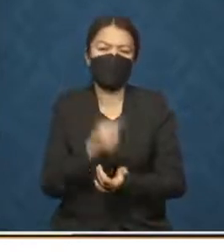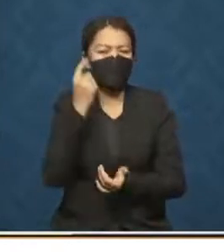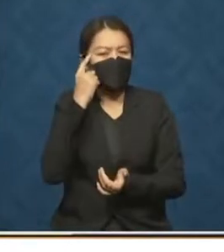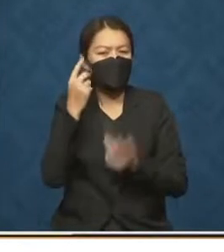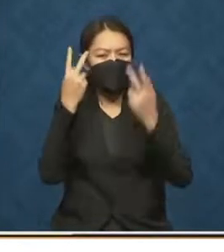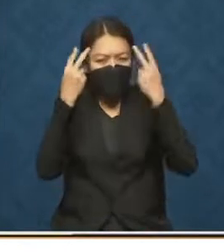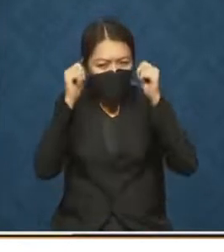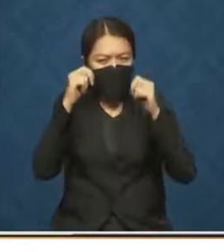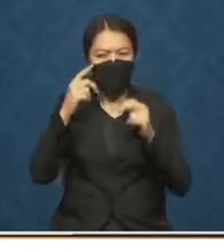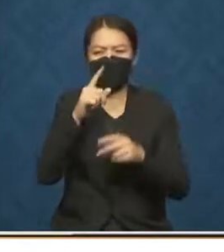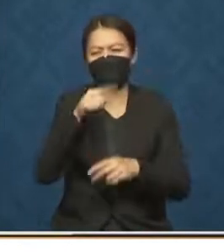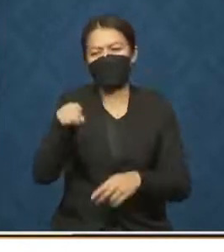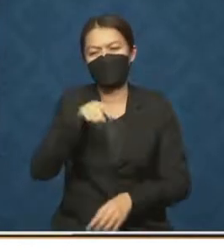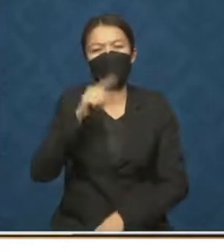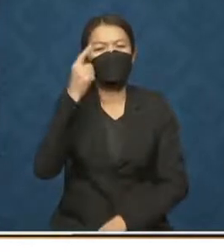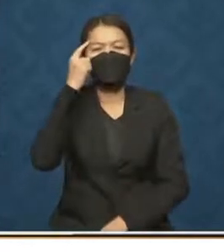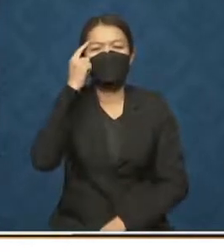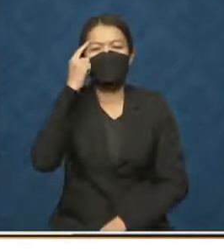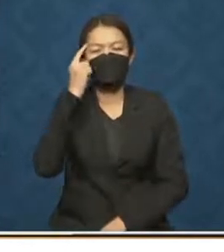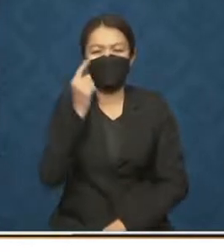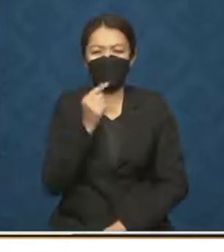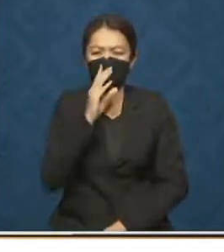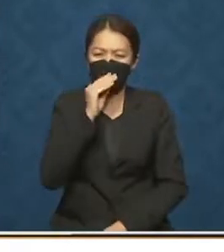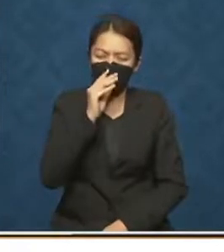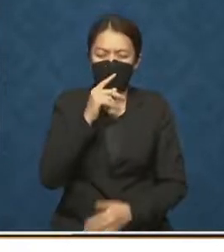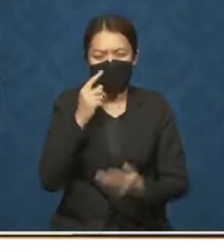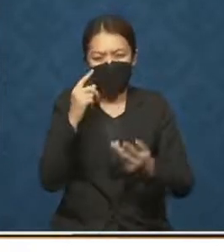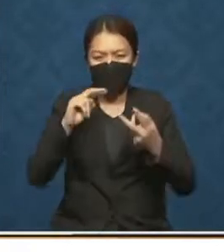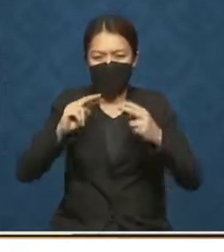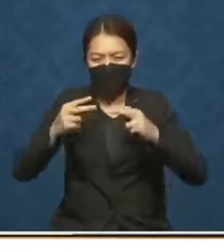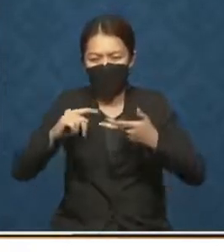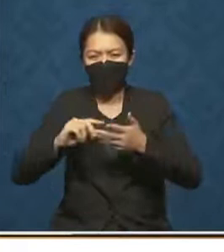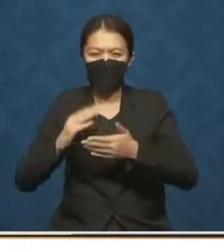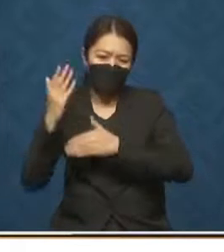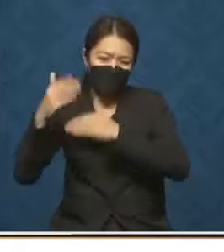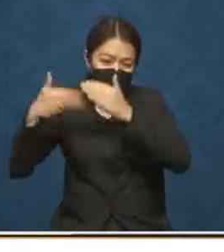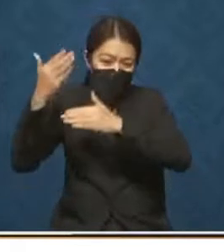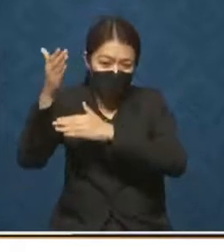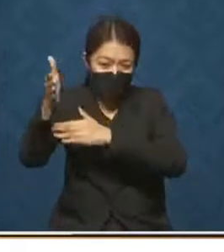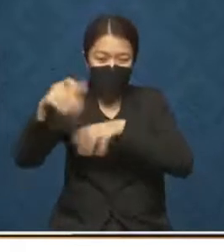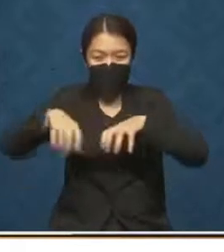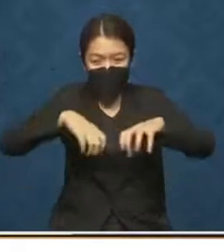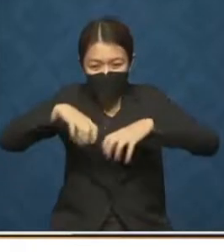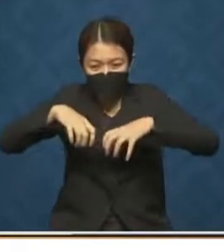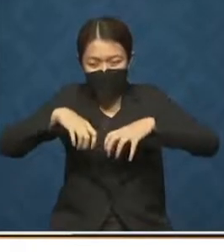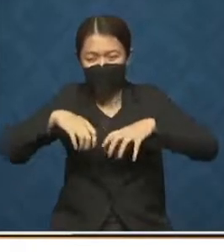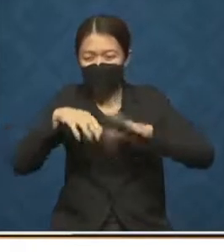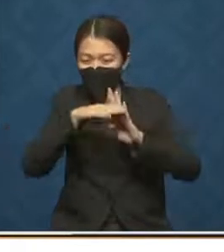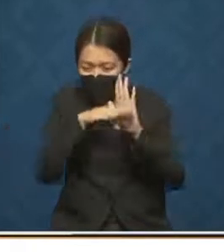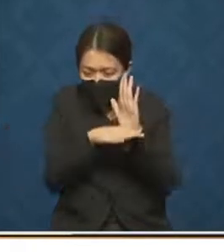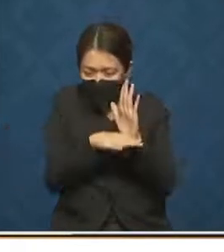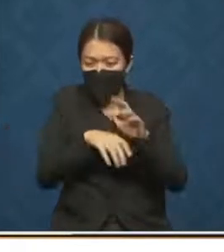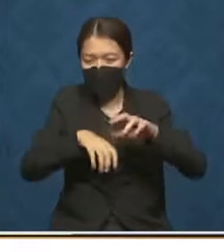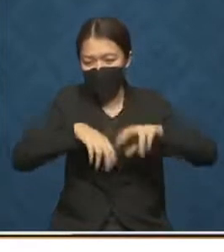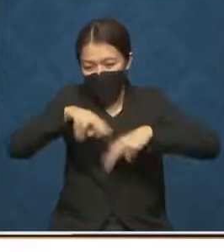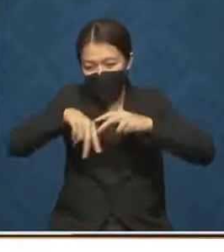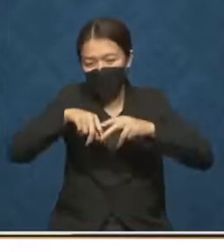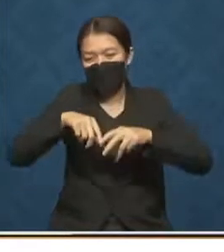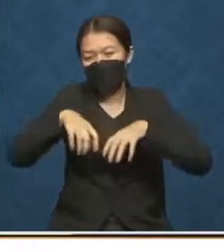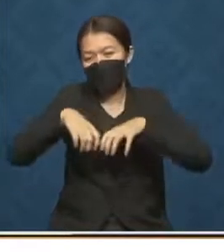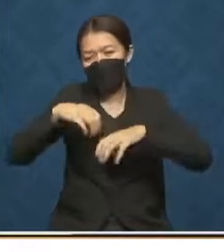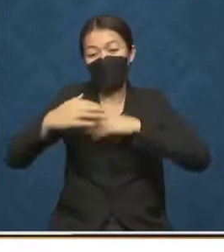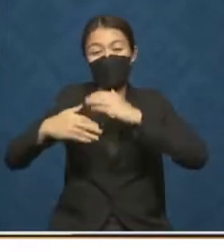ผมนะครับจากนั้นแกจะไปแลกความได้ยไกบภาพก้าวหน้าของการบริหารจดการบ้านเมืองใวันนี้